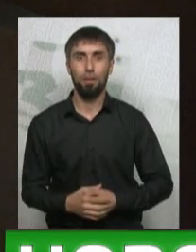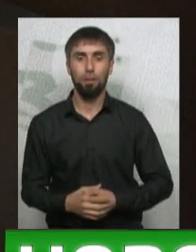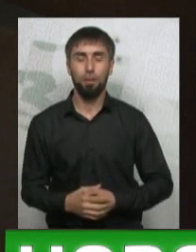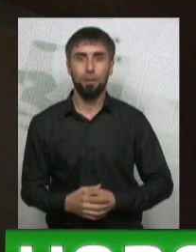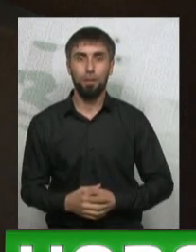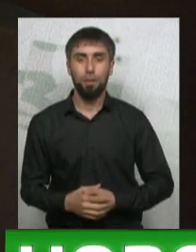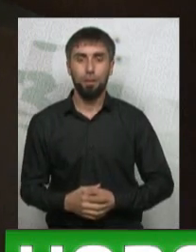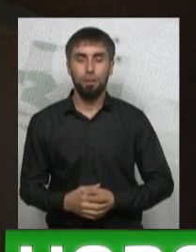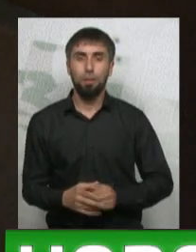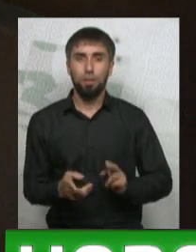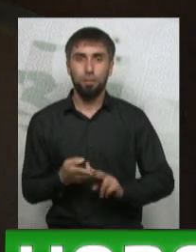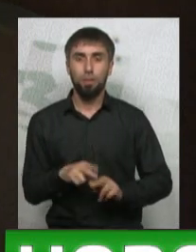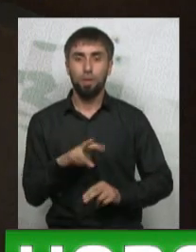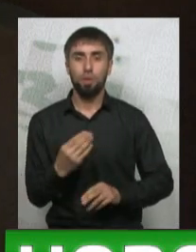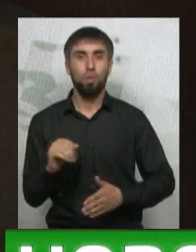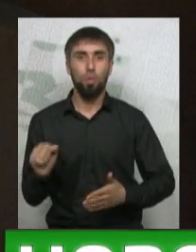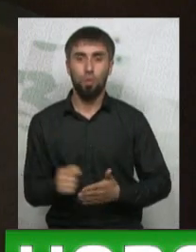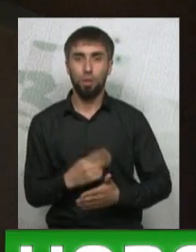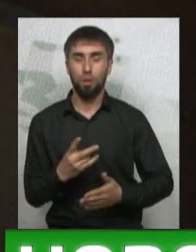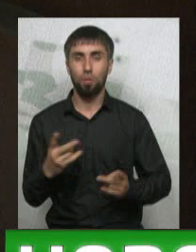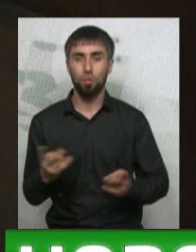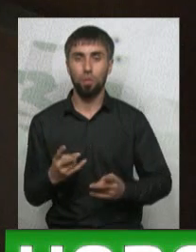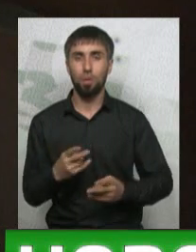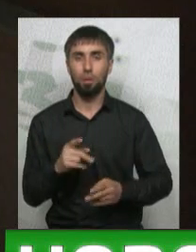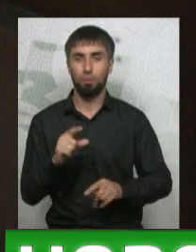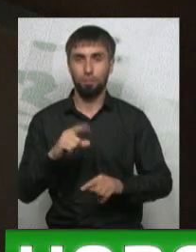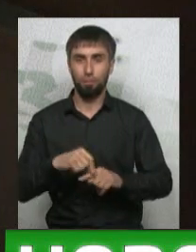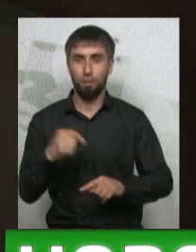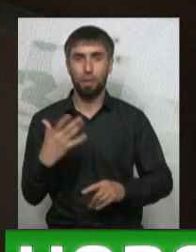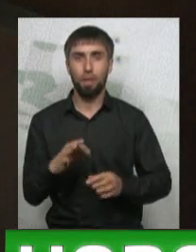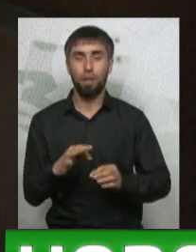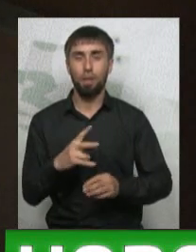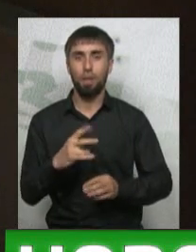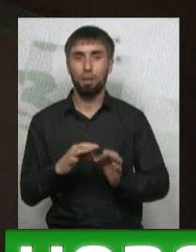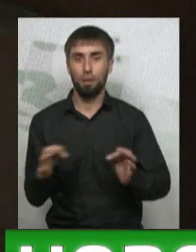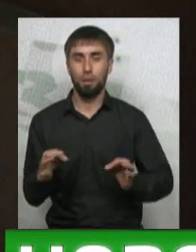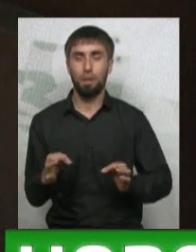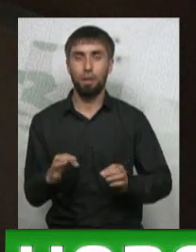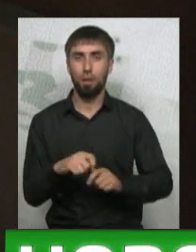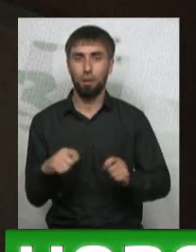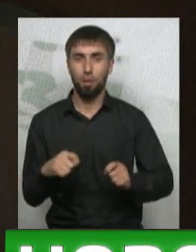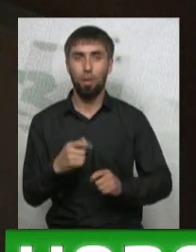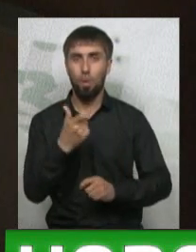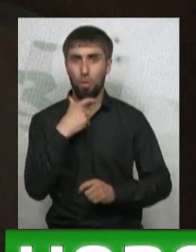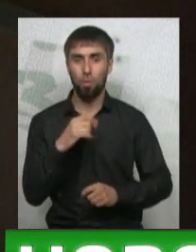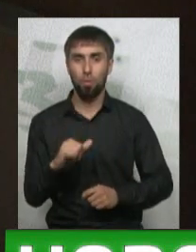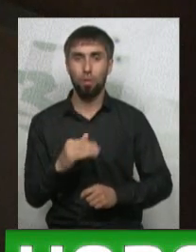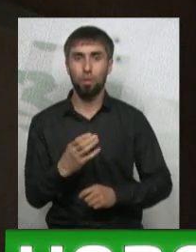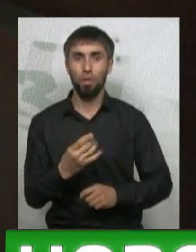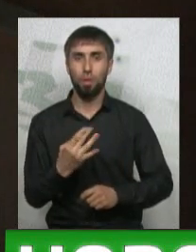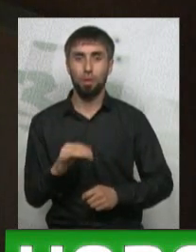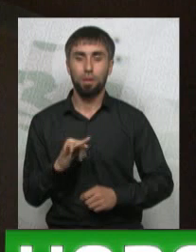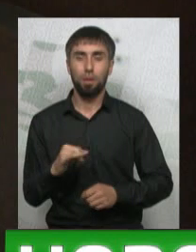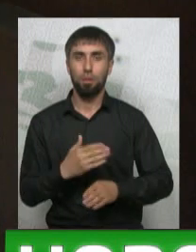вредные вещества. Поэтому клеща удалять нужно необходимо пинцетом или ниткой. Захватить аккуратно у шейки